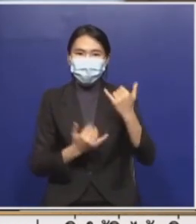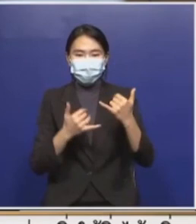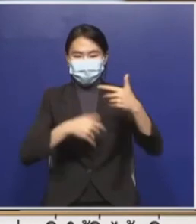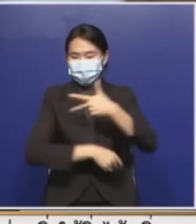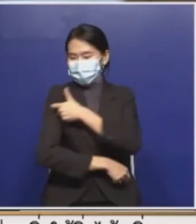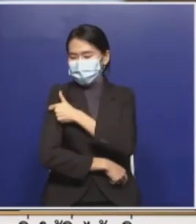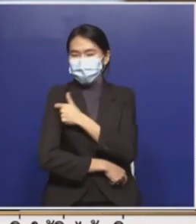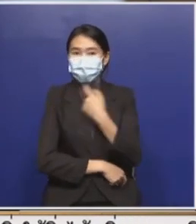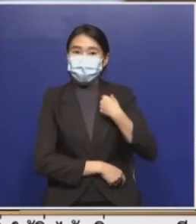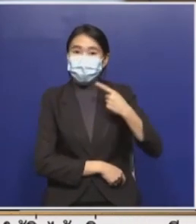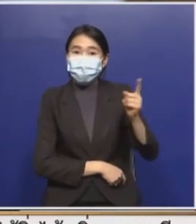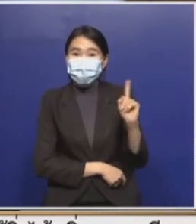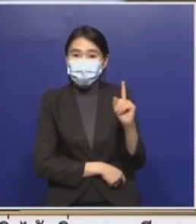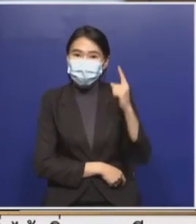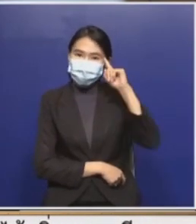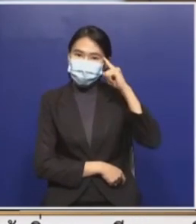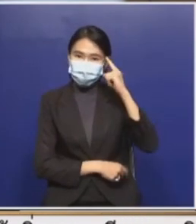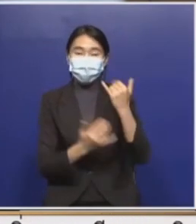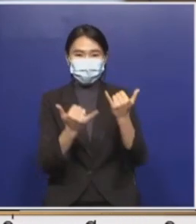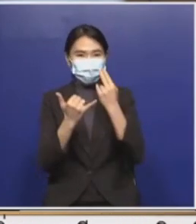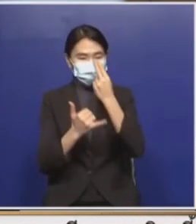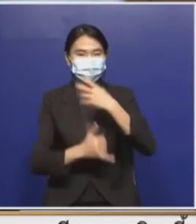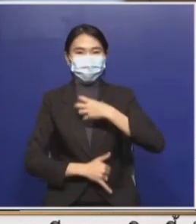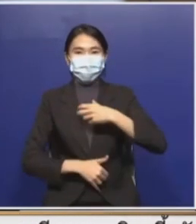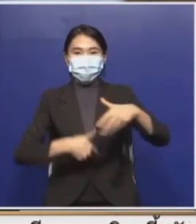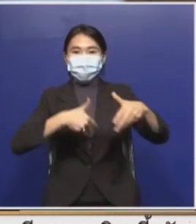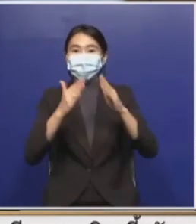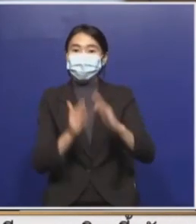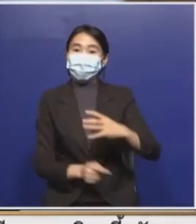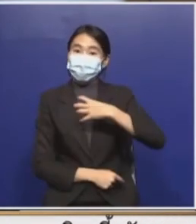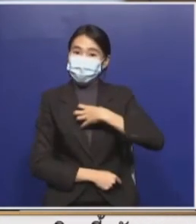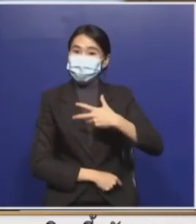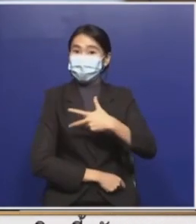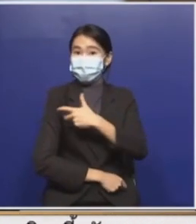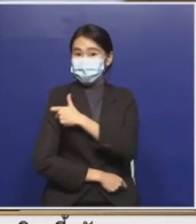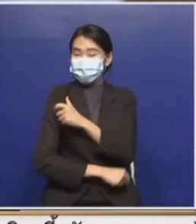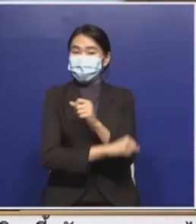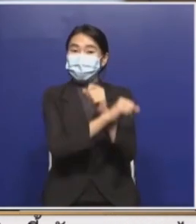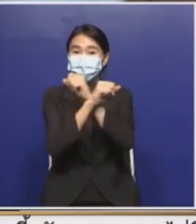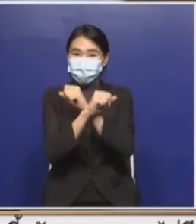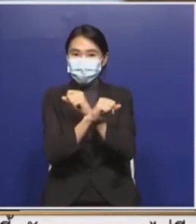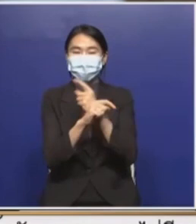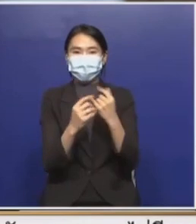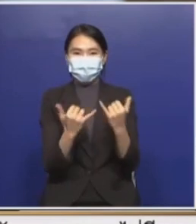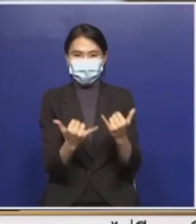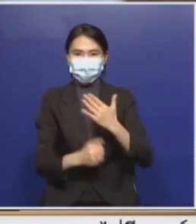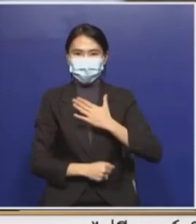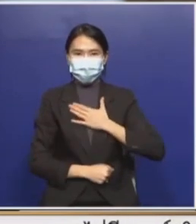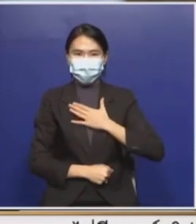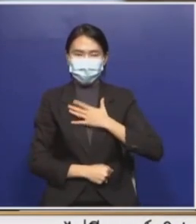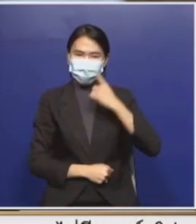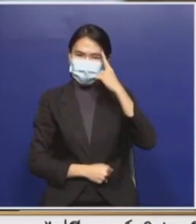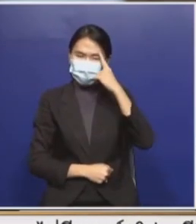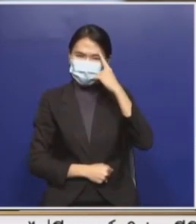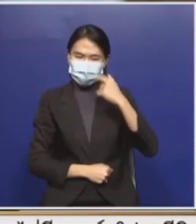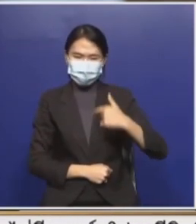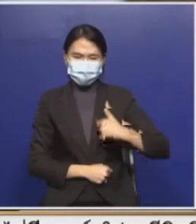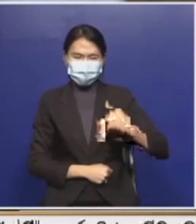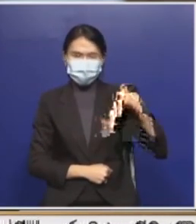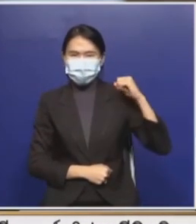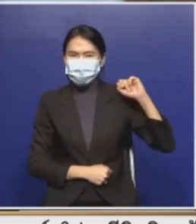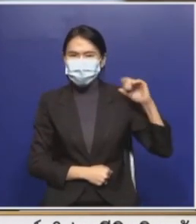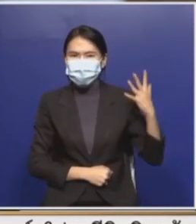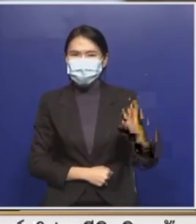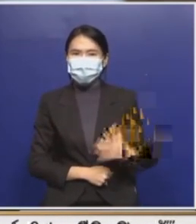ชนนี่คือความต้องการของประชาชนวันนี้ผมไม่มีความมั่นใจว่